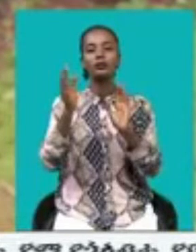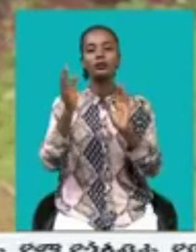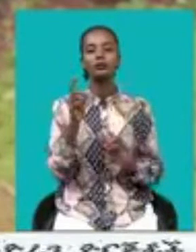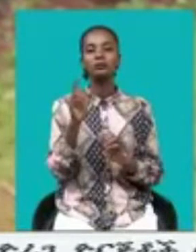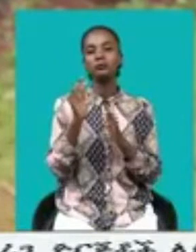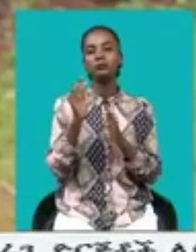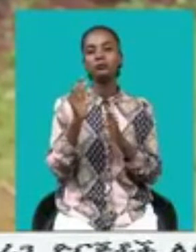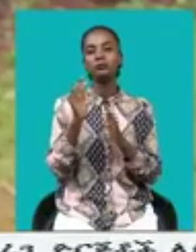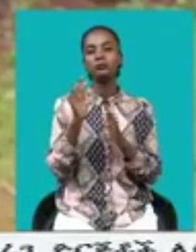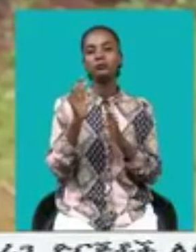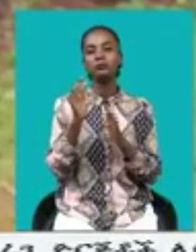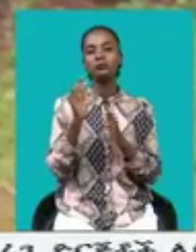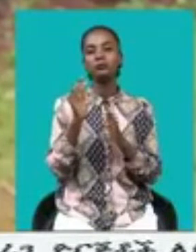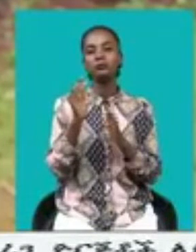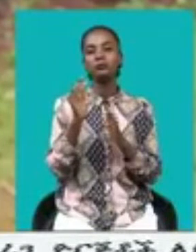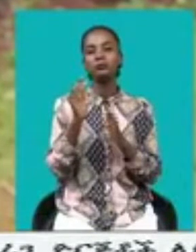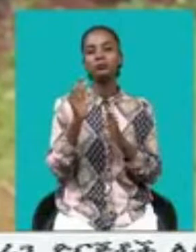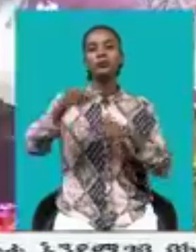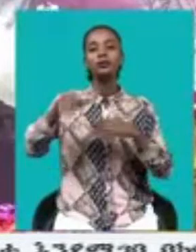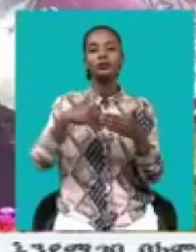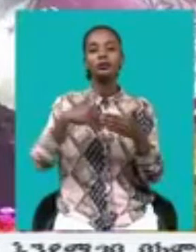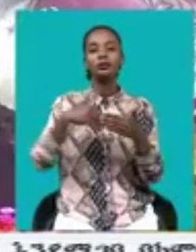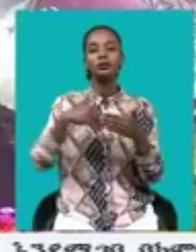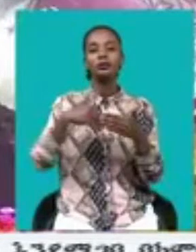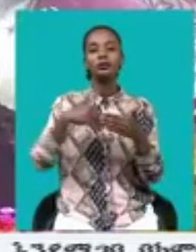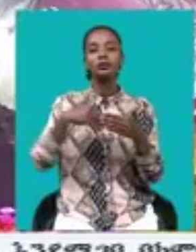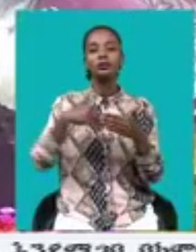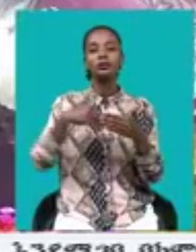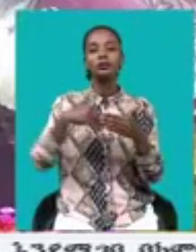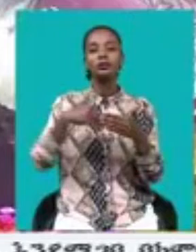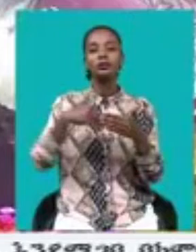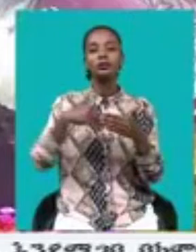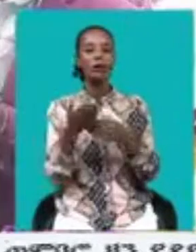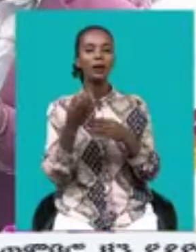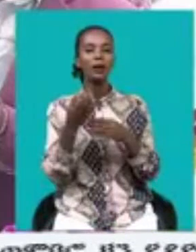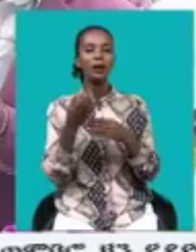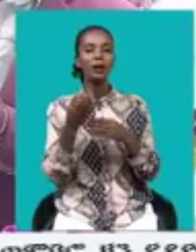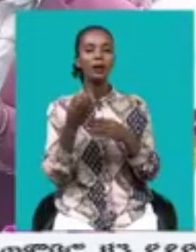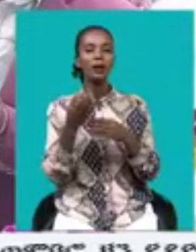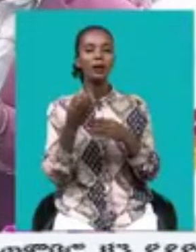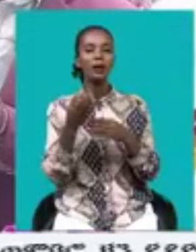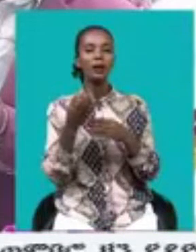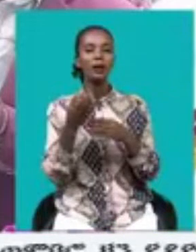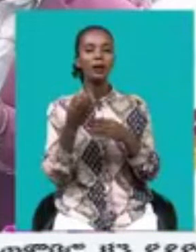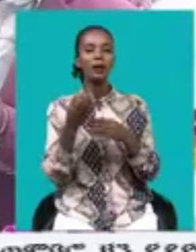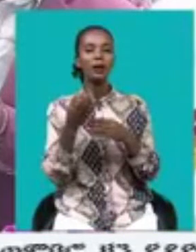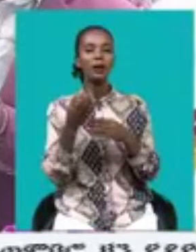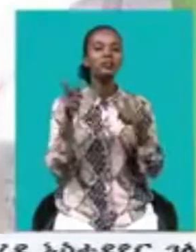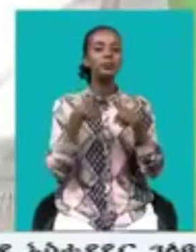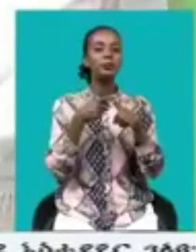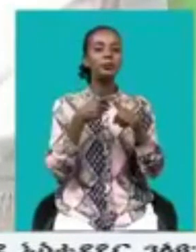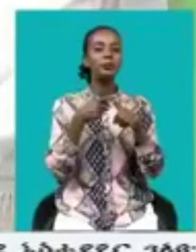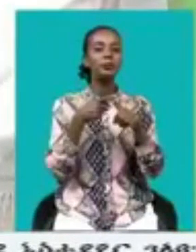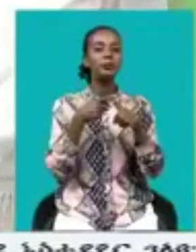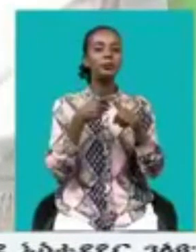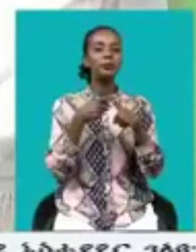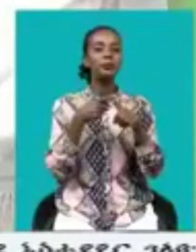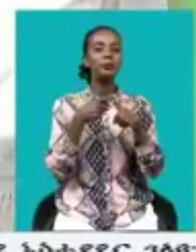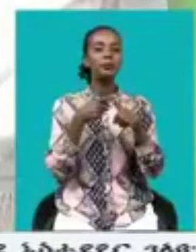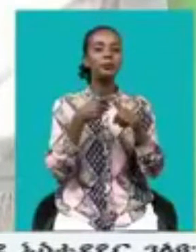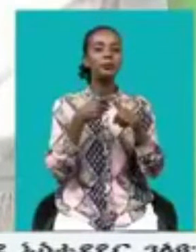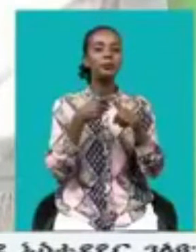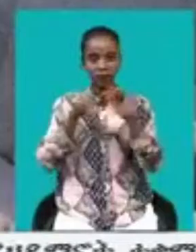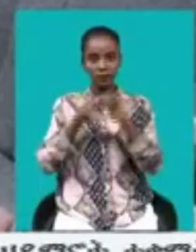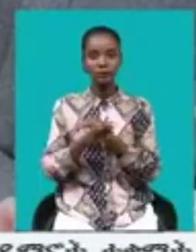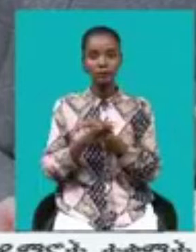ለማየት ሞክረናል። በጥቅሉ አሁን የገባ ነው ከቁሳቁስ የቤት ቁሳቁስ ጨምሮ ከመጀመሪያው ጀምሮ ቤት ውስጥ ያለው